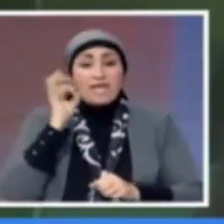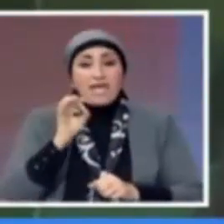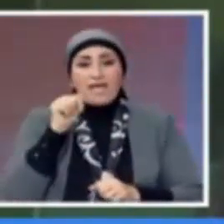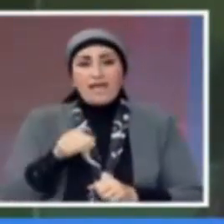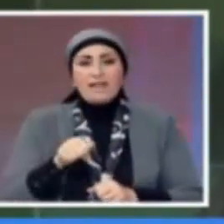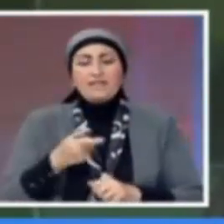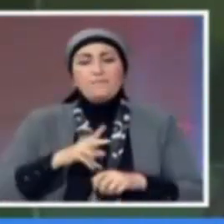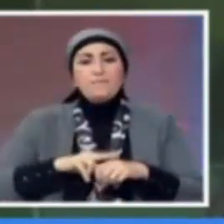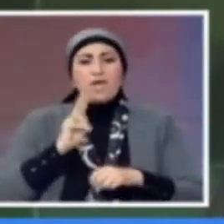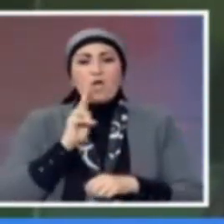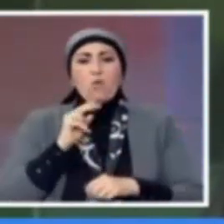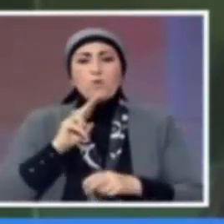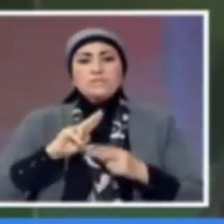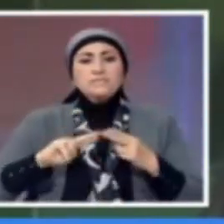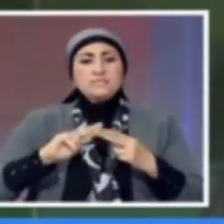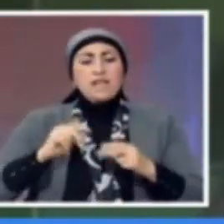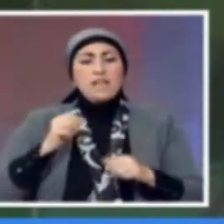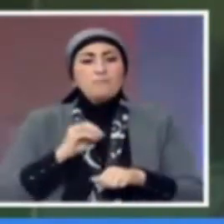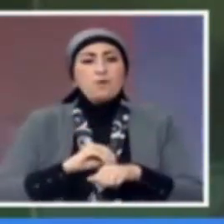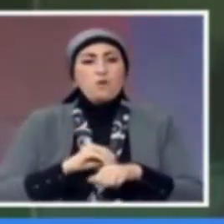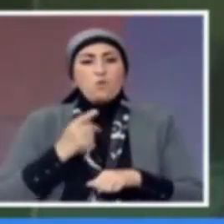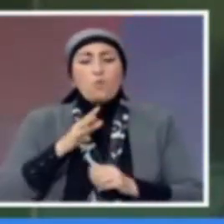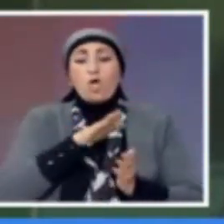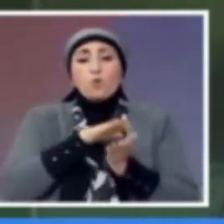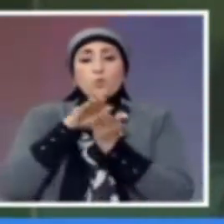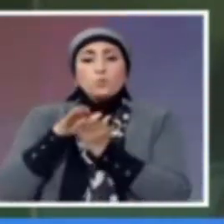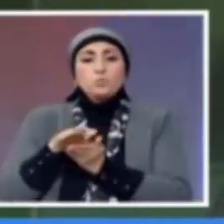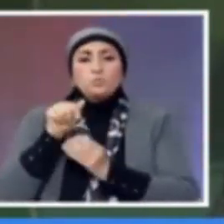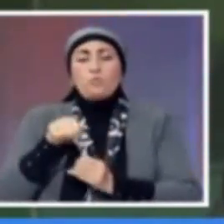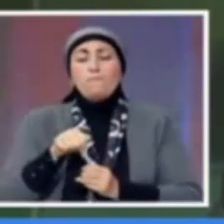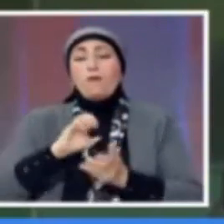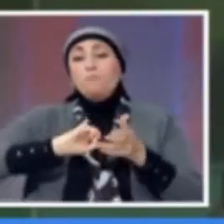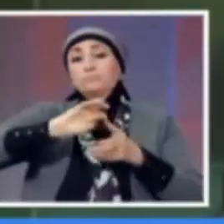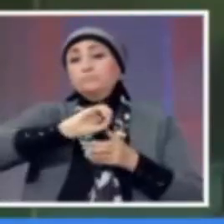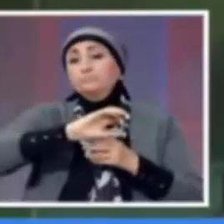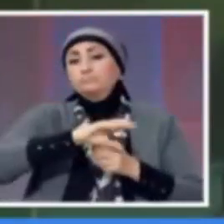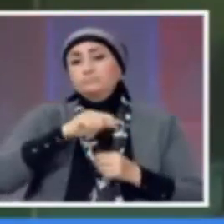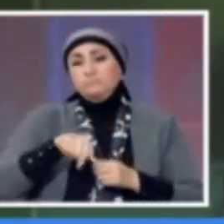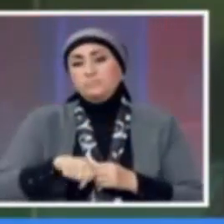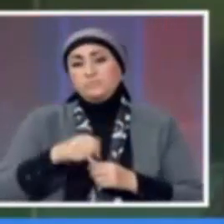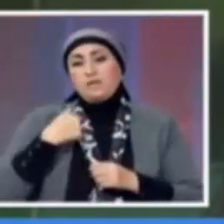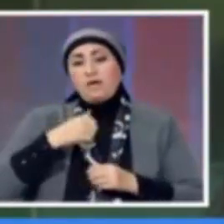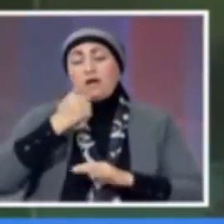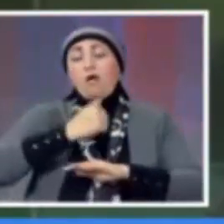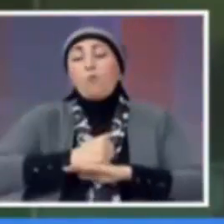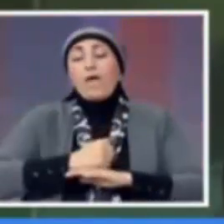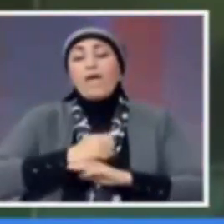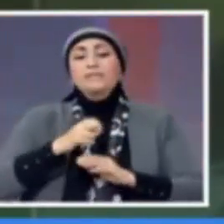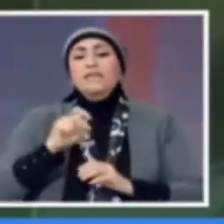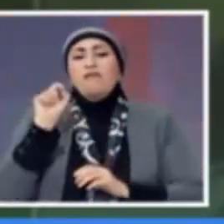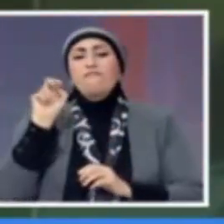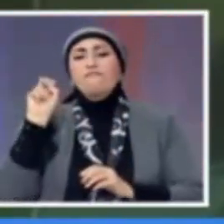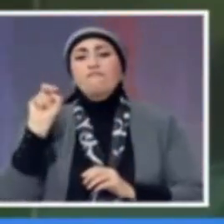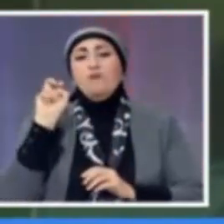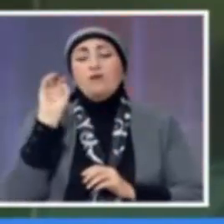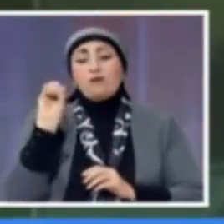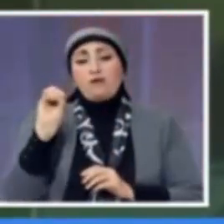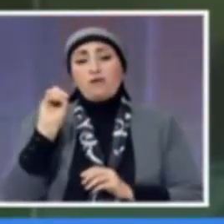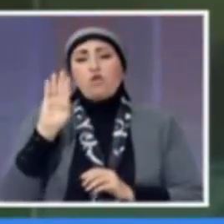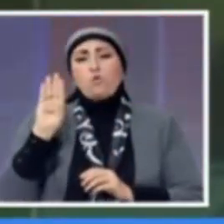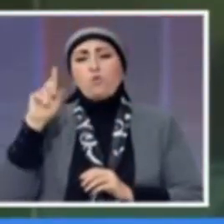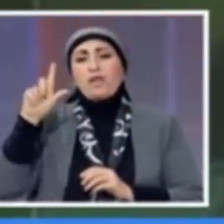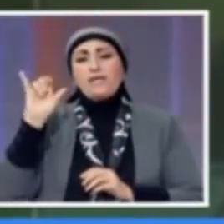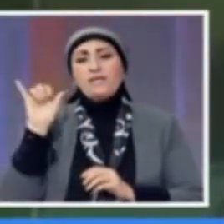الست ومجموعة من الكتب التي أصدرتها وزارة الأوقاف مثل قواعد الفقه الكلية. كل هذا يتم من